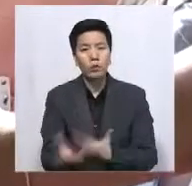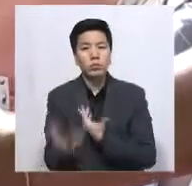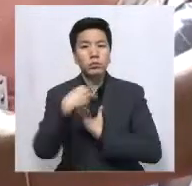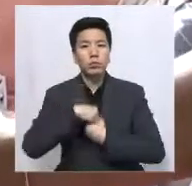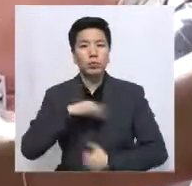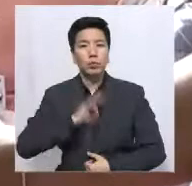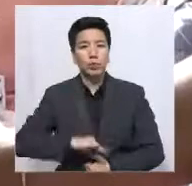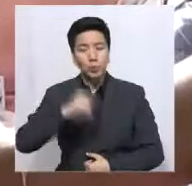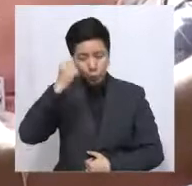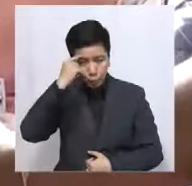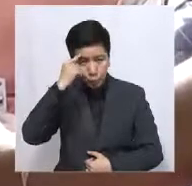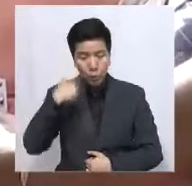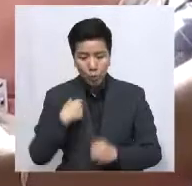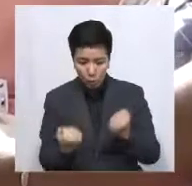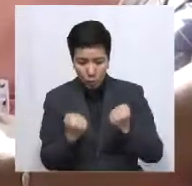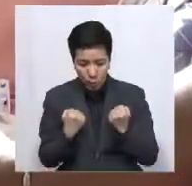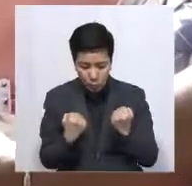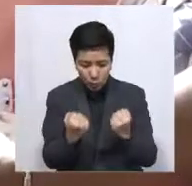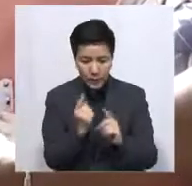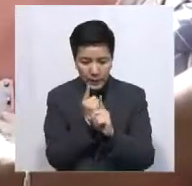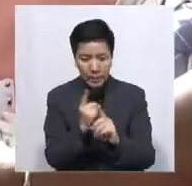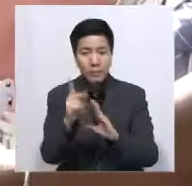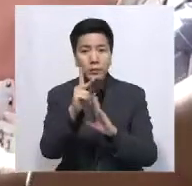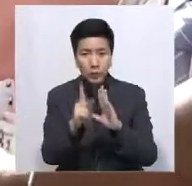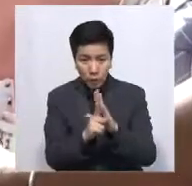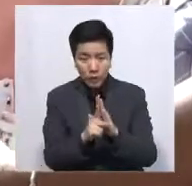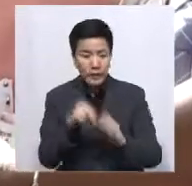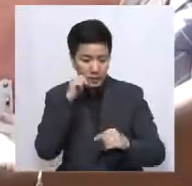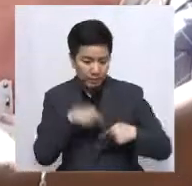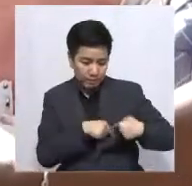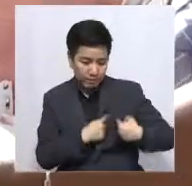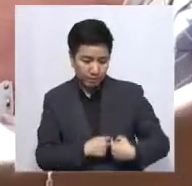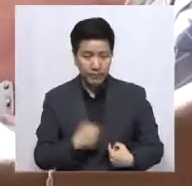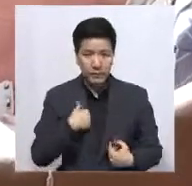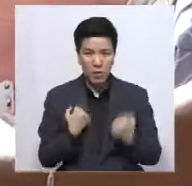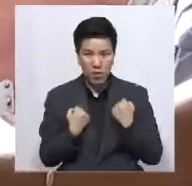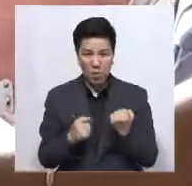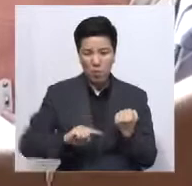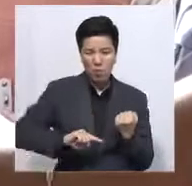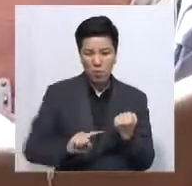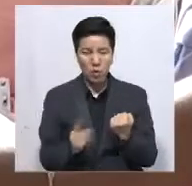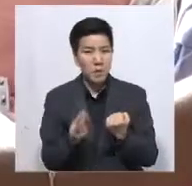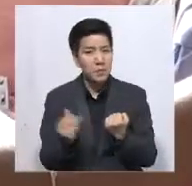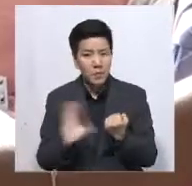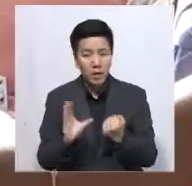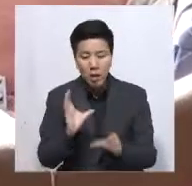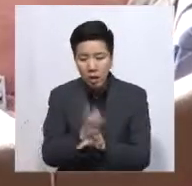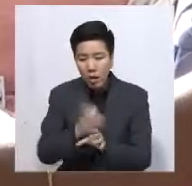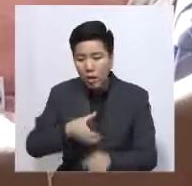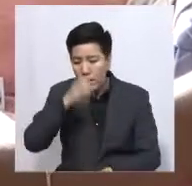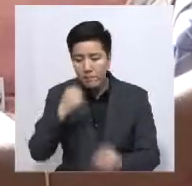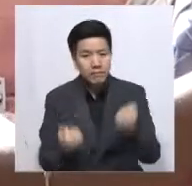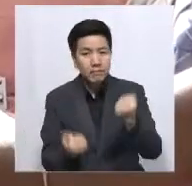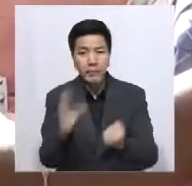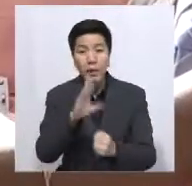การใช้รถใช้ถนนปฏิบัติตามกฎจราจรอย่างมีวินัยมีน้ำใจและไม่ขับรถเร็วและดื่มไม่ขับ